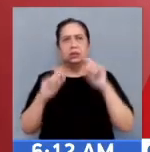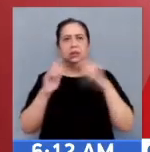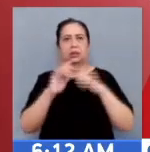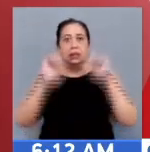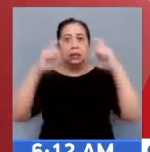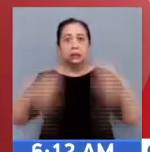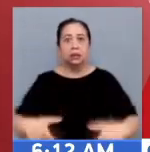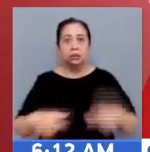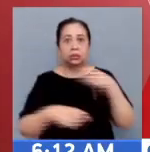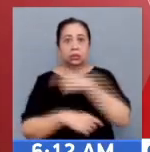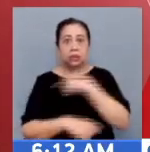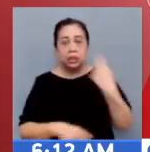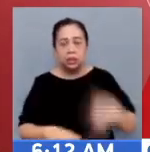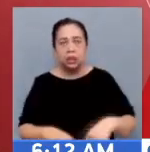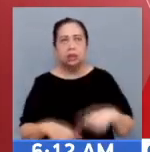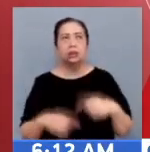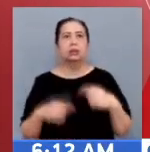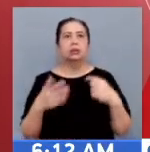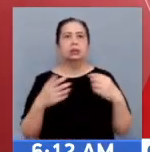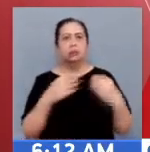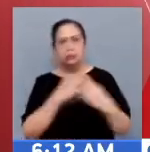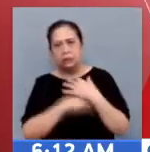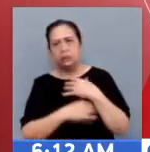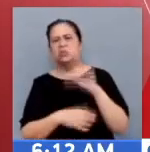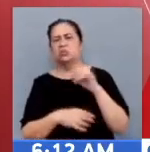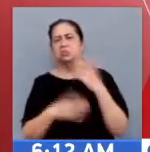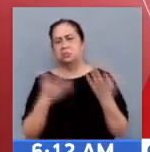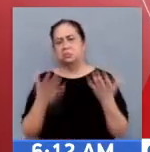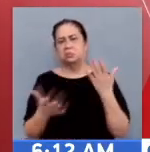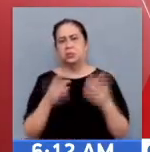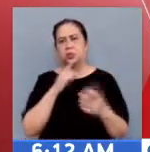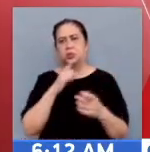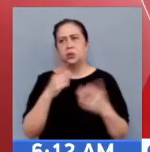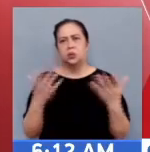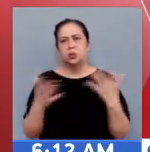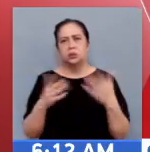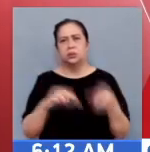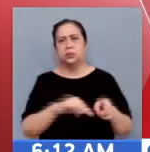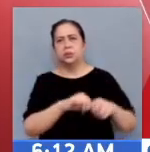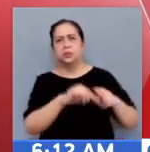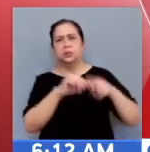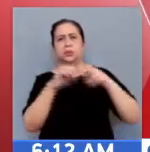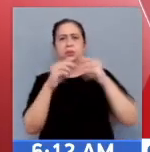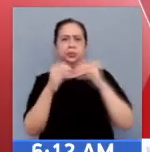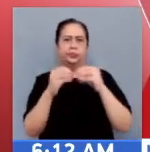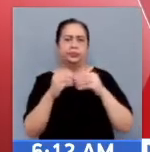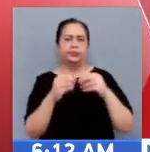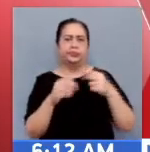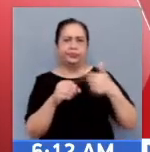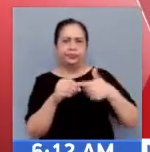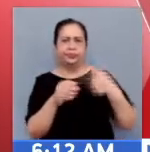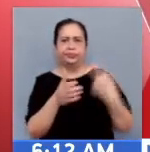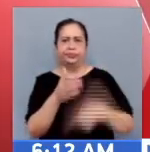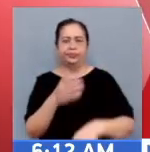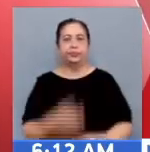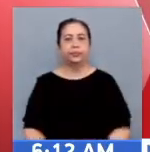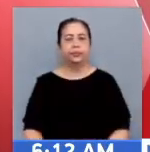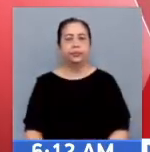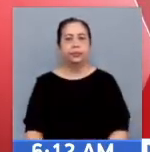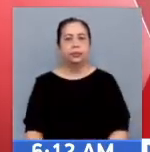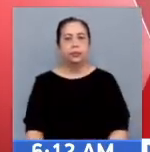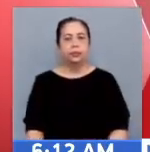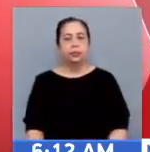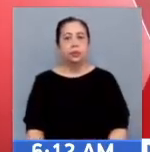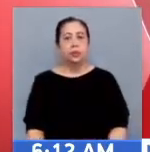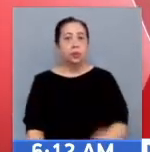nila. Kaya't malaki yung posibilidad na talagang tataas pa yung presyo ng petrolyo. Oo. So, ibig sabihin